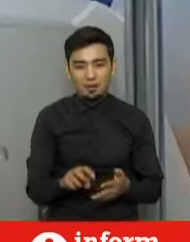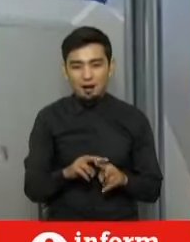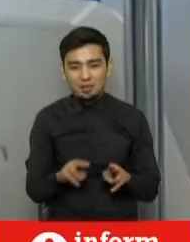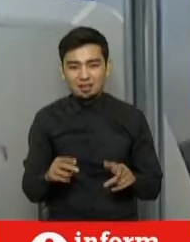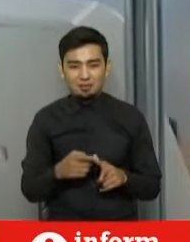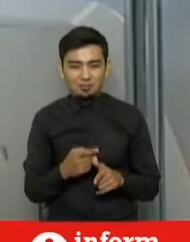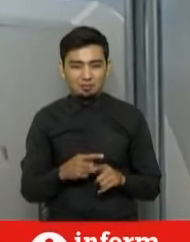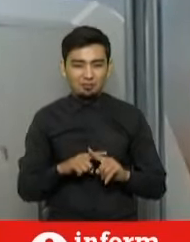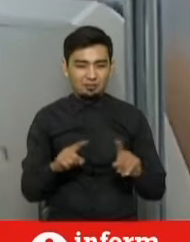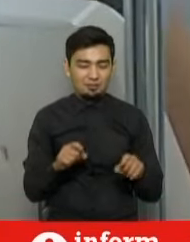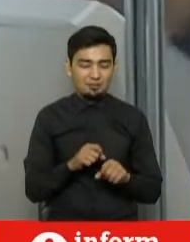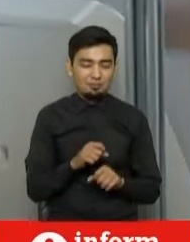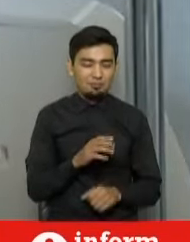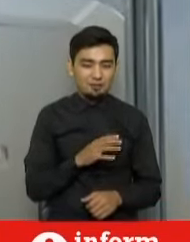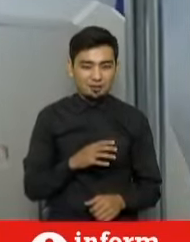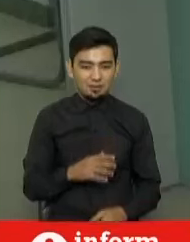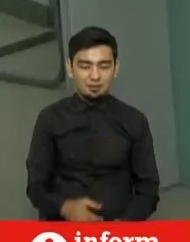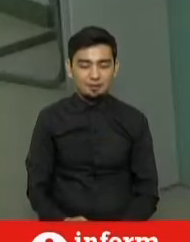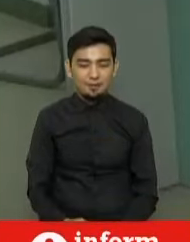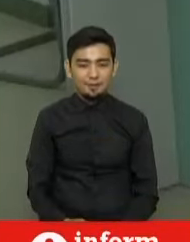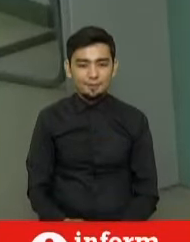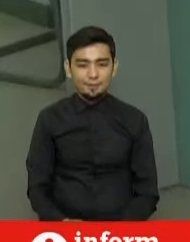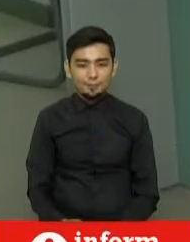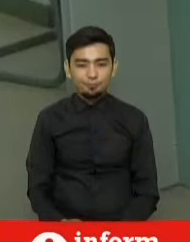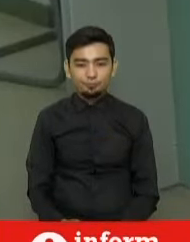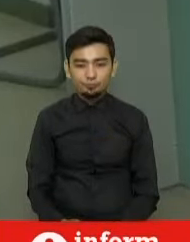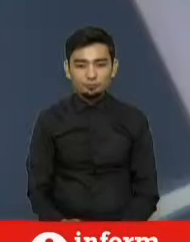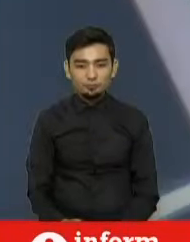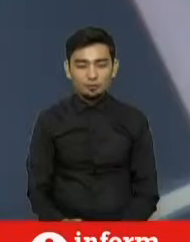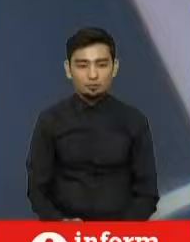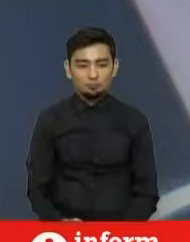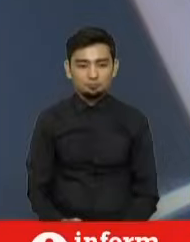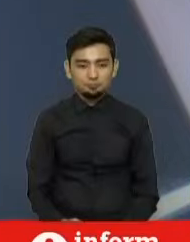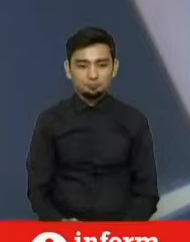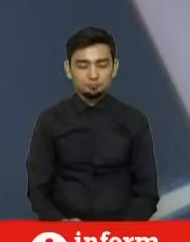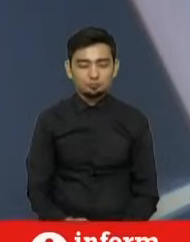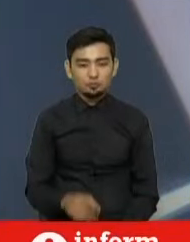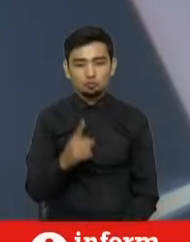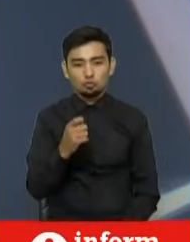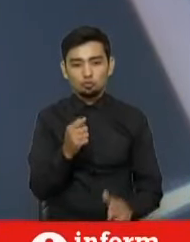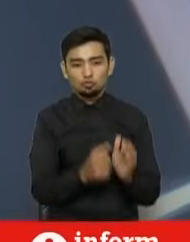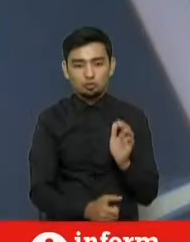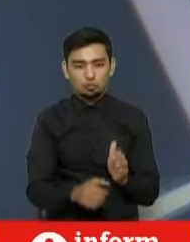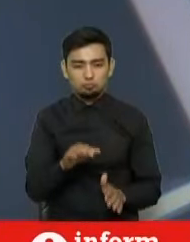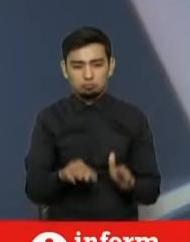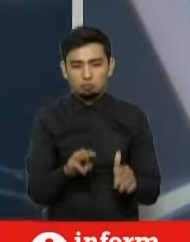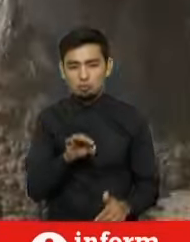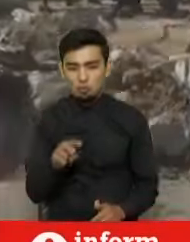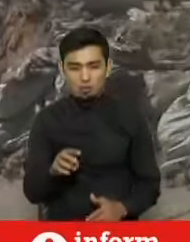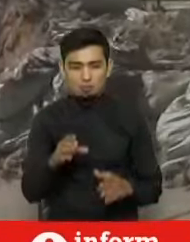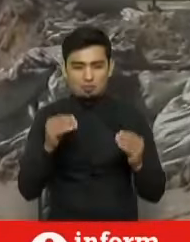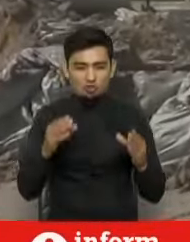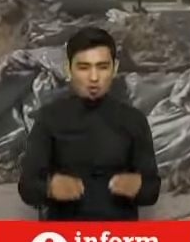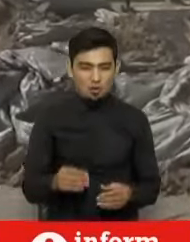именем. Валентина Леонова, Алексей Мехедов, Информбюро, Павлодарская область. 160 тонн мешков с грунтом вывезли